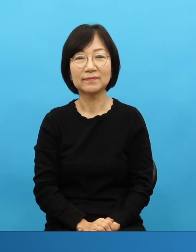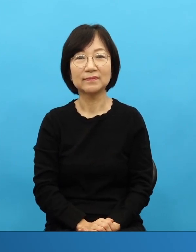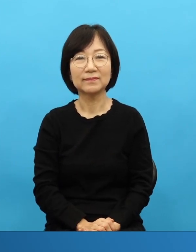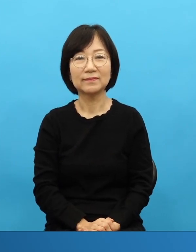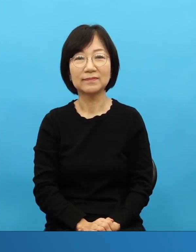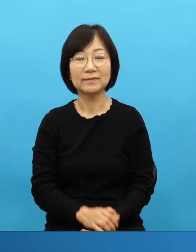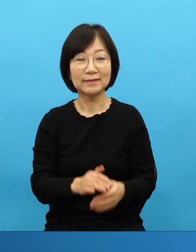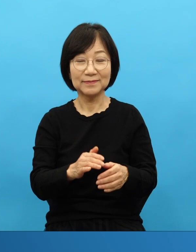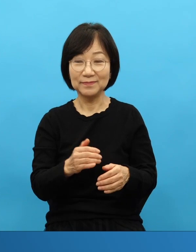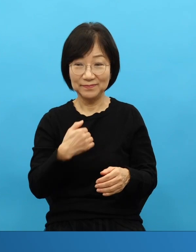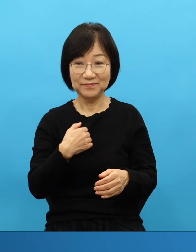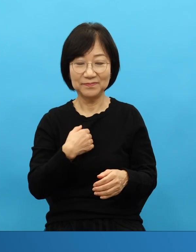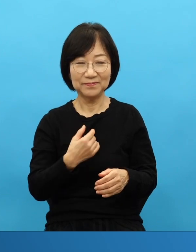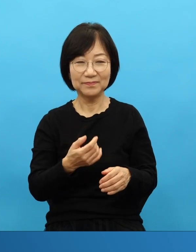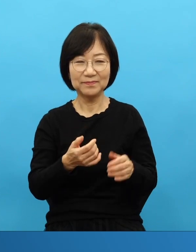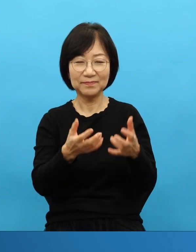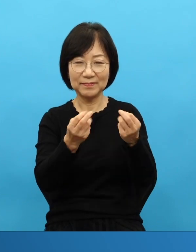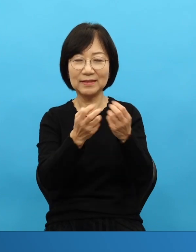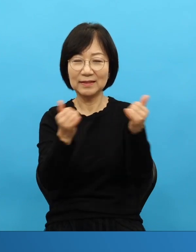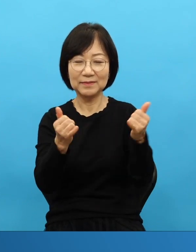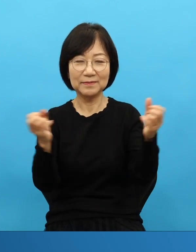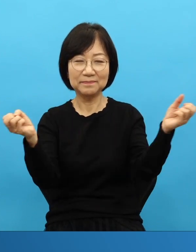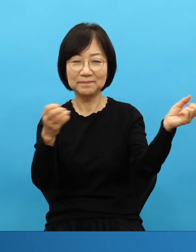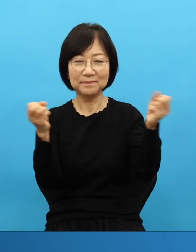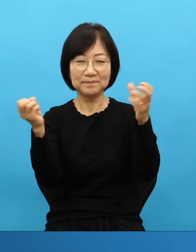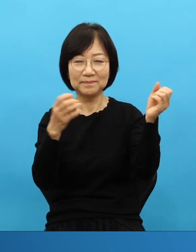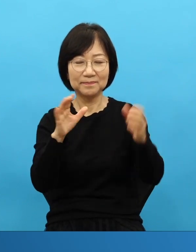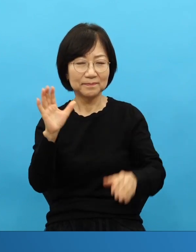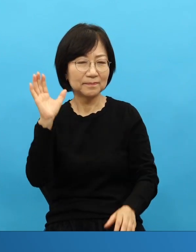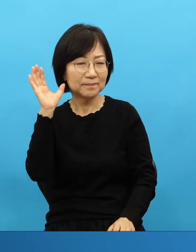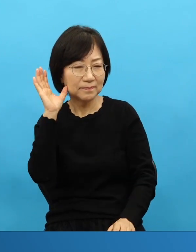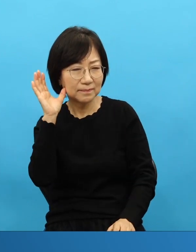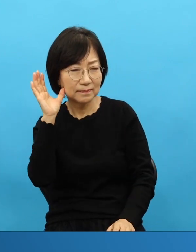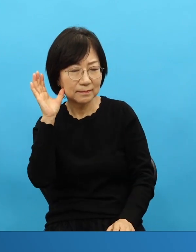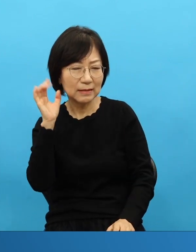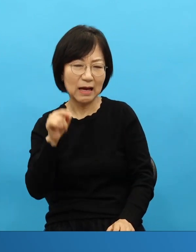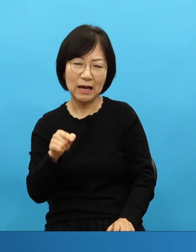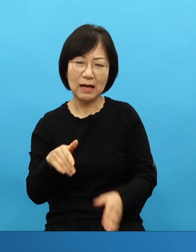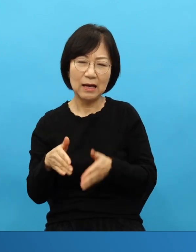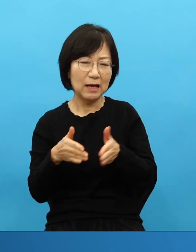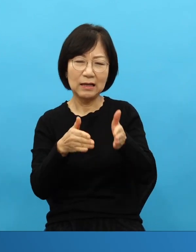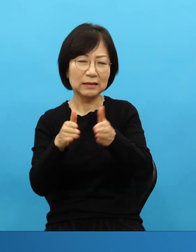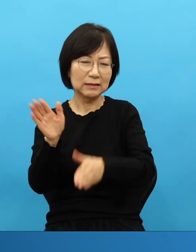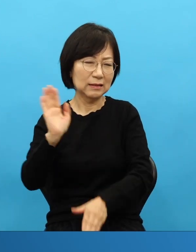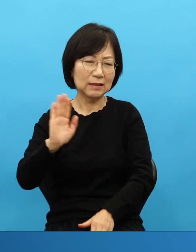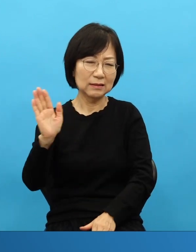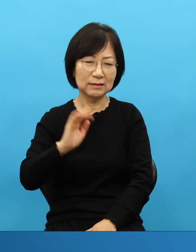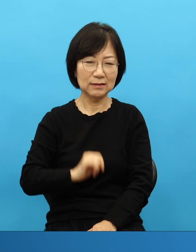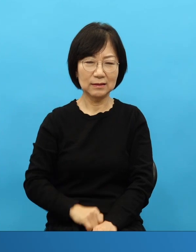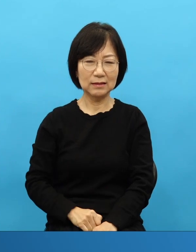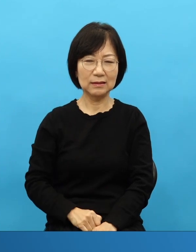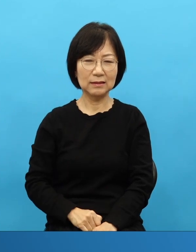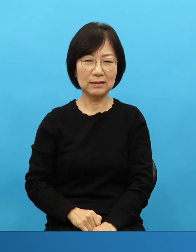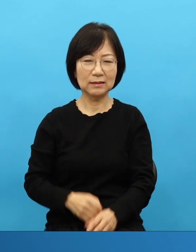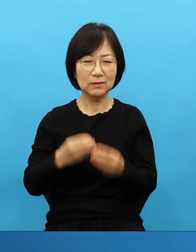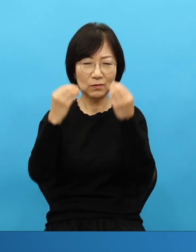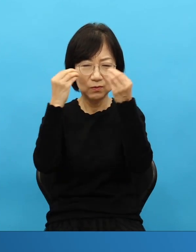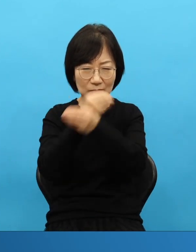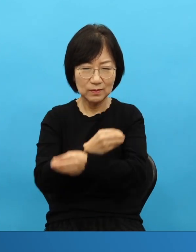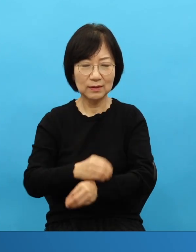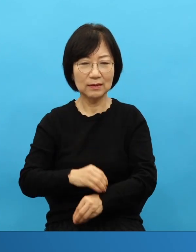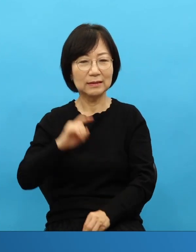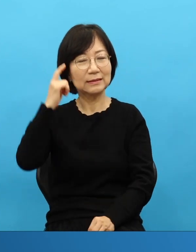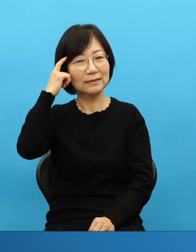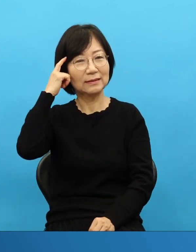뭐 들어보면은 제가 볼 때는 길이 아니다라고 확신 오는 게 너무 많거든요. That when I speak with people or hear what they have to say, there are many times I